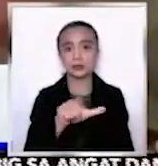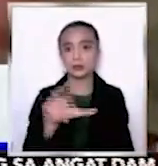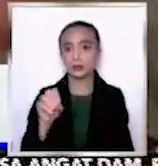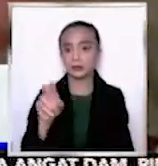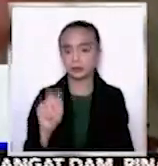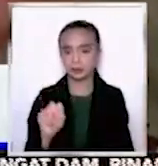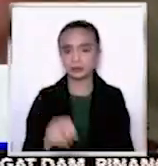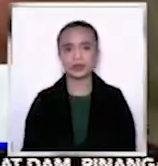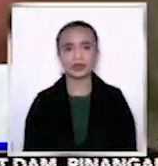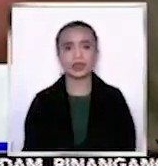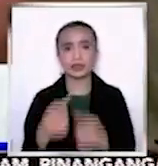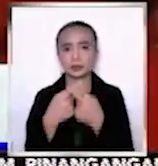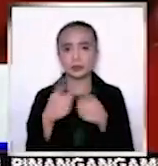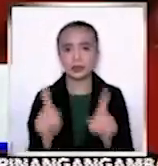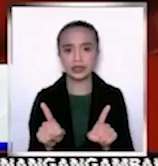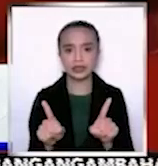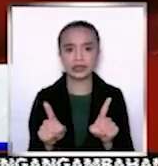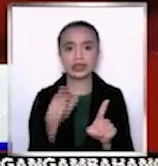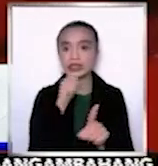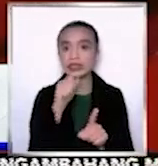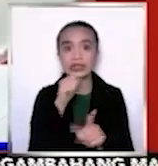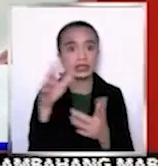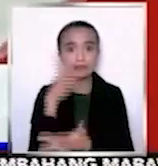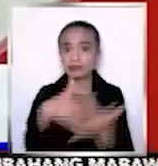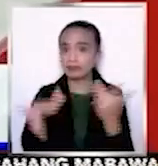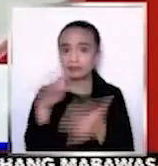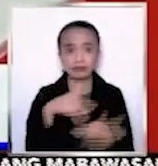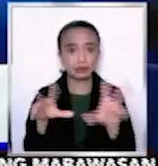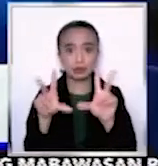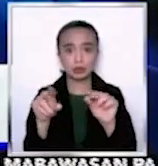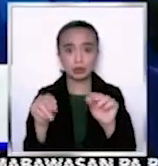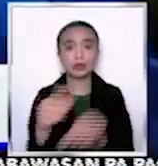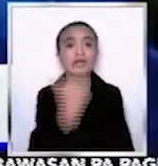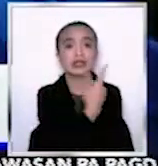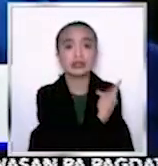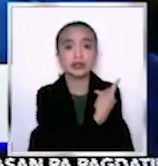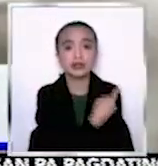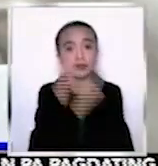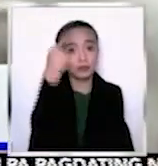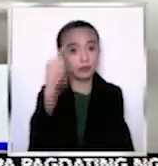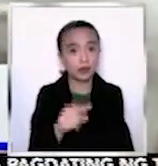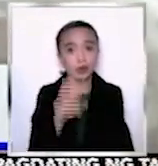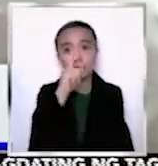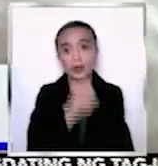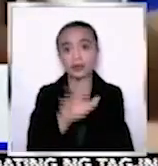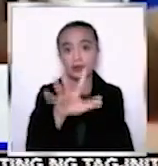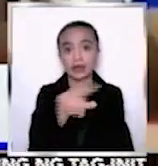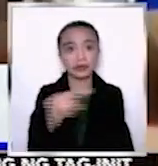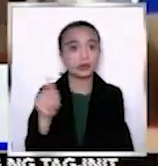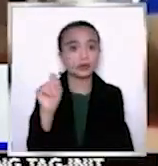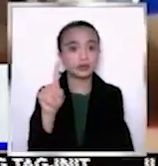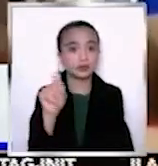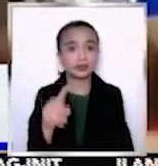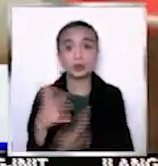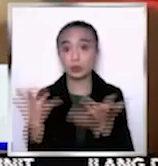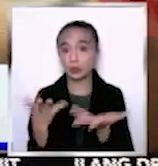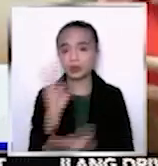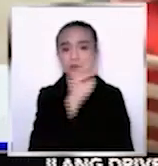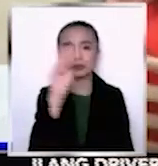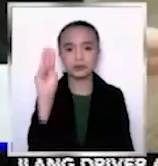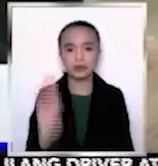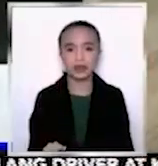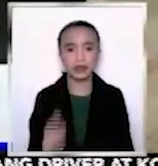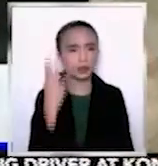Pero hindi yan pasyalang karnibal ha, kundi bakunahan para sa mga edad 5 hanggang 11 sa Metro Manila, pangtanggal ng takot